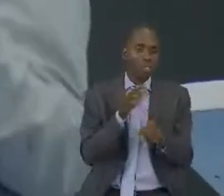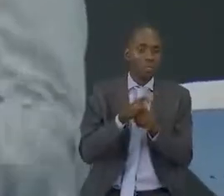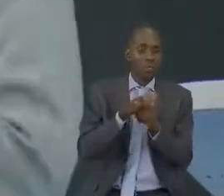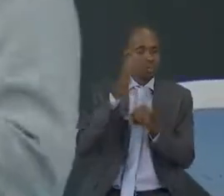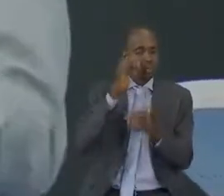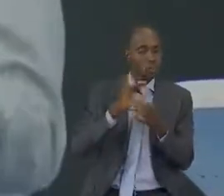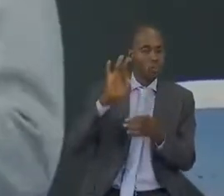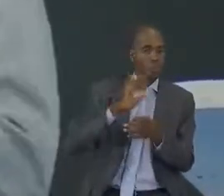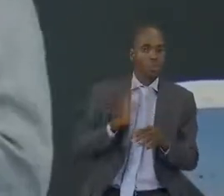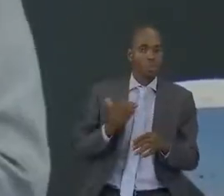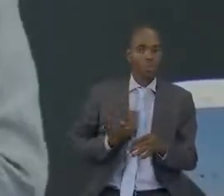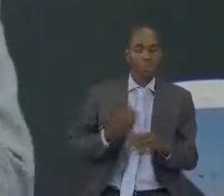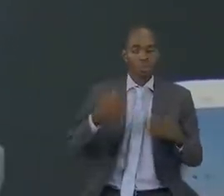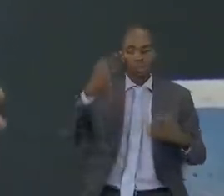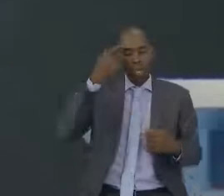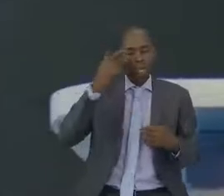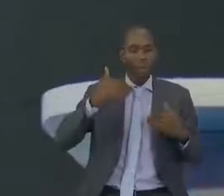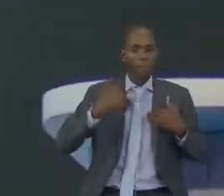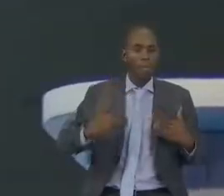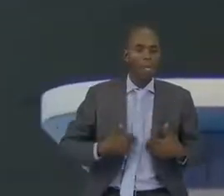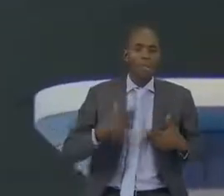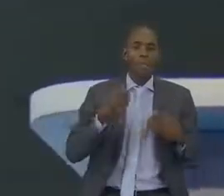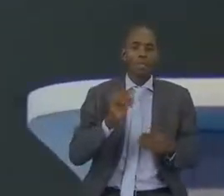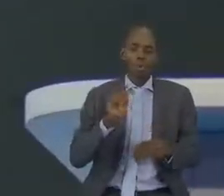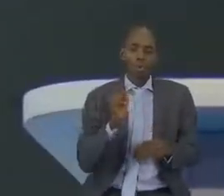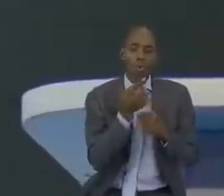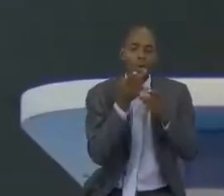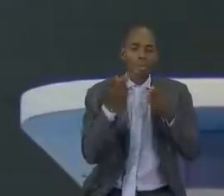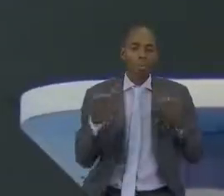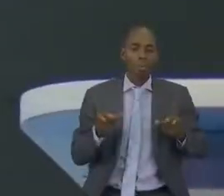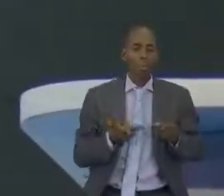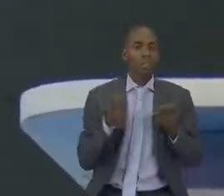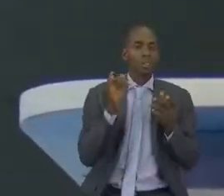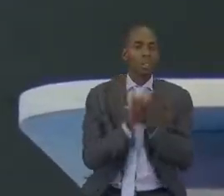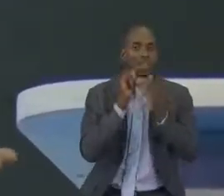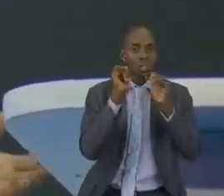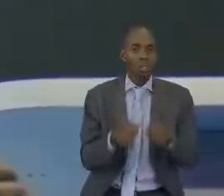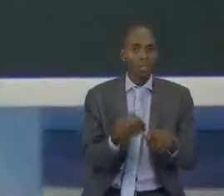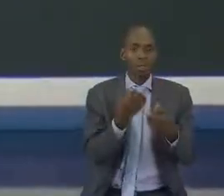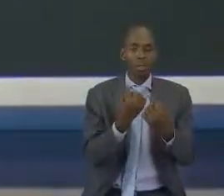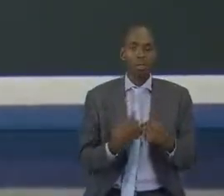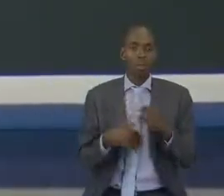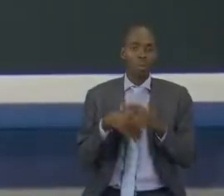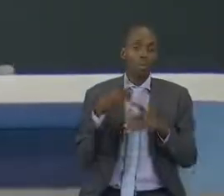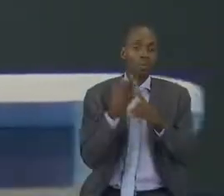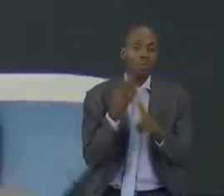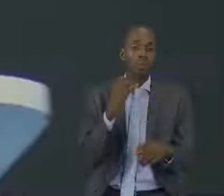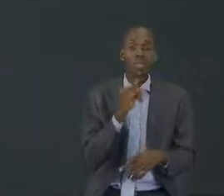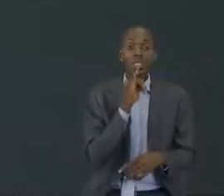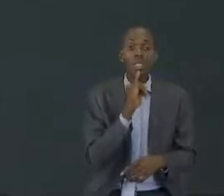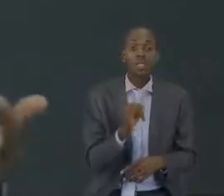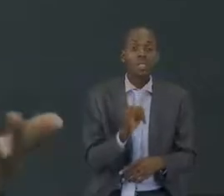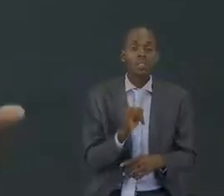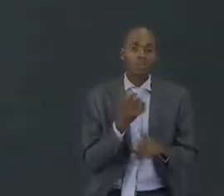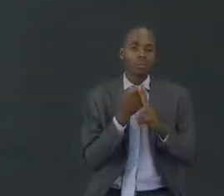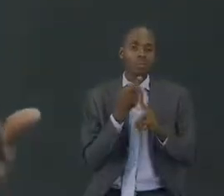le corps, le seul lieu où nous pouvons le trouver, c'est du